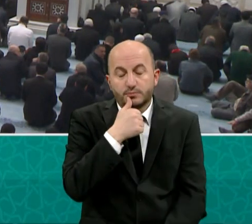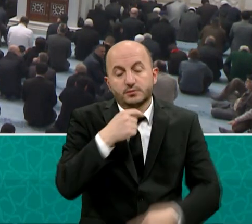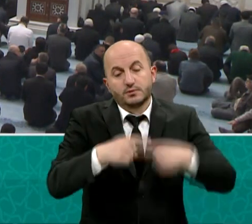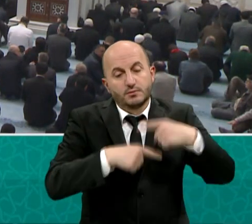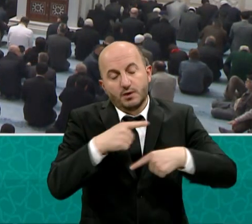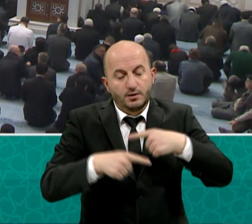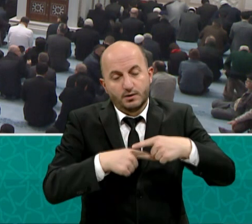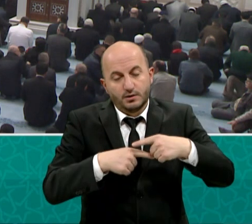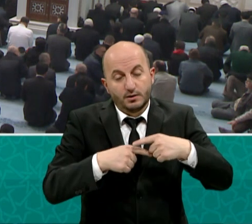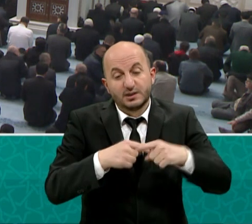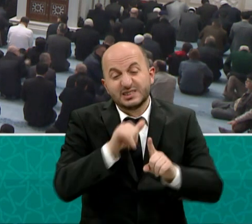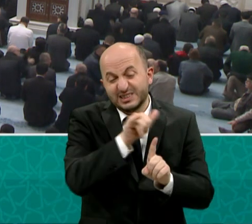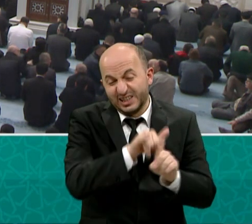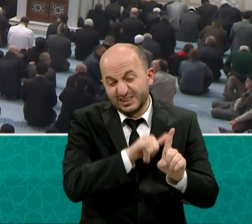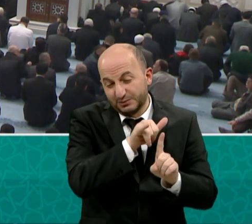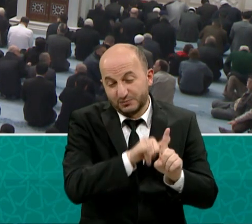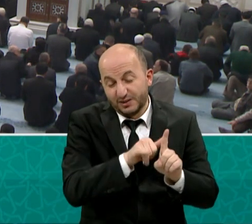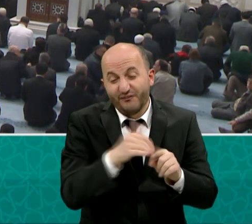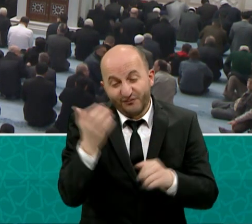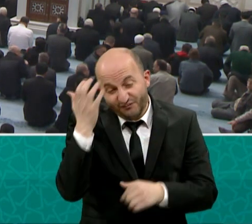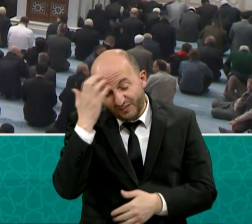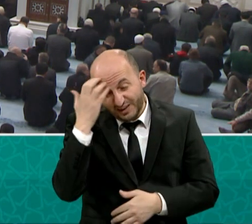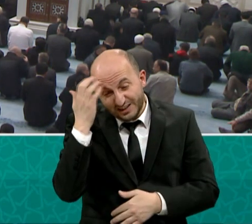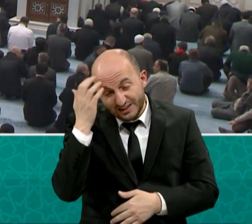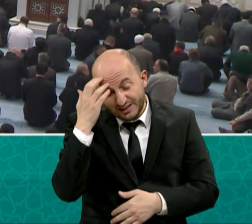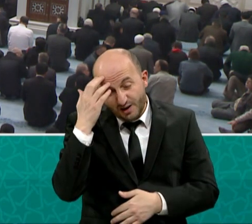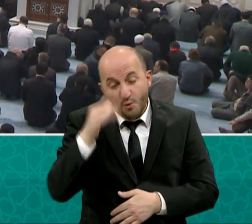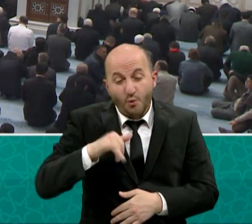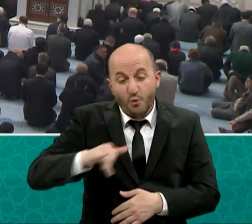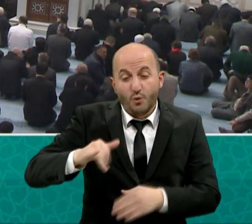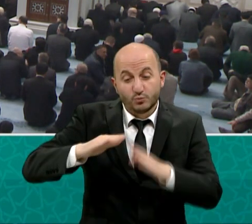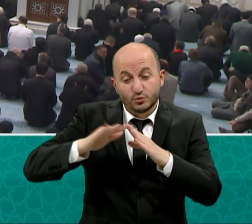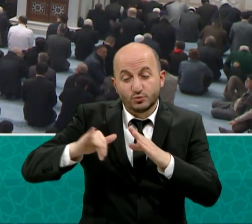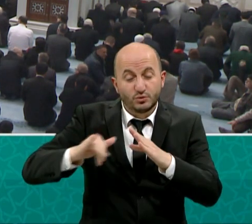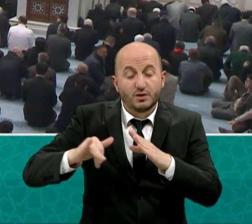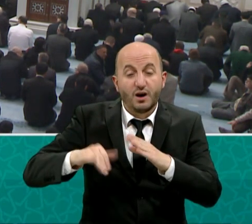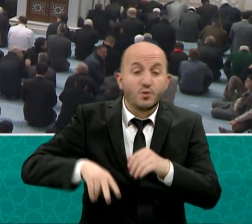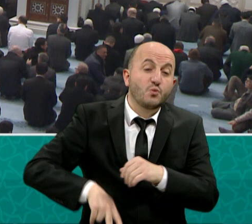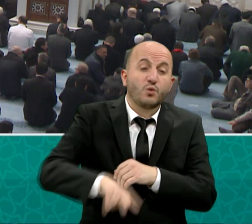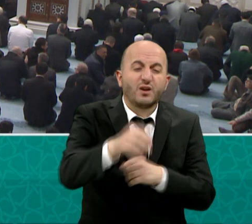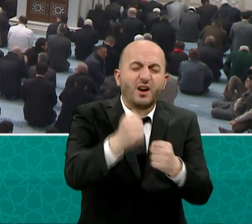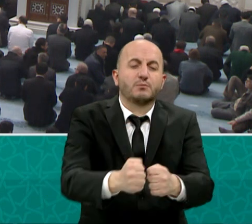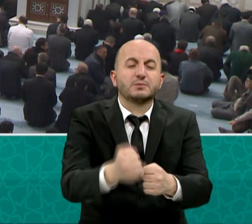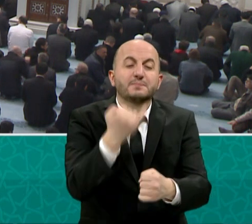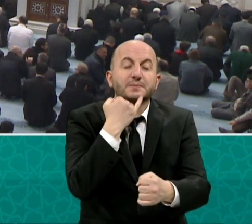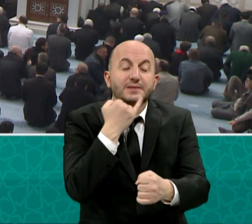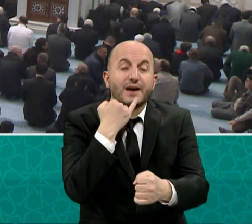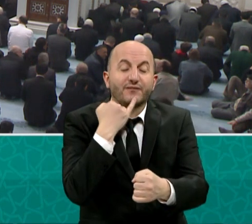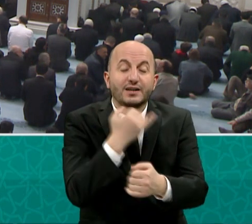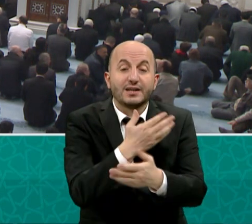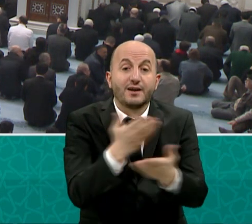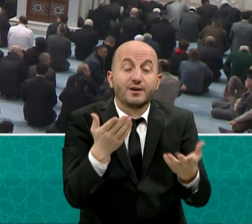akrabalara, yetimlere, fakirlere, komşulara, yolculara, misafirlere